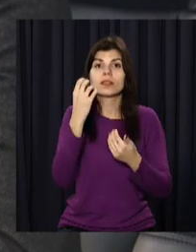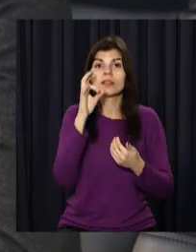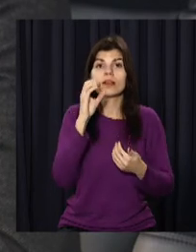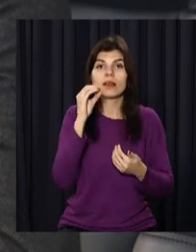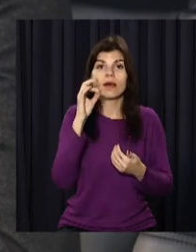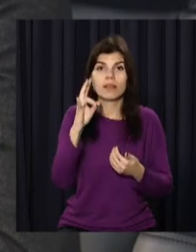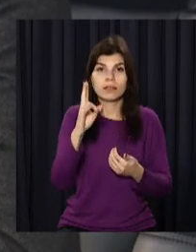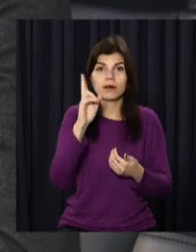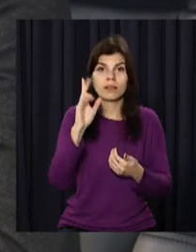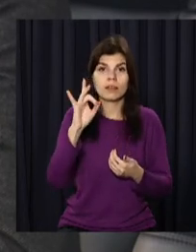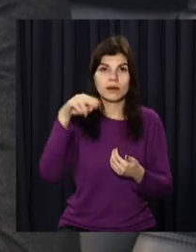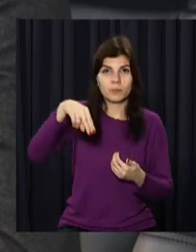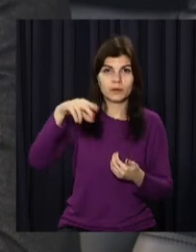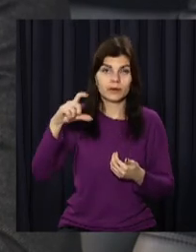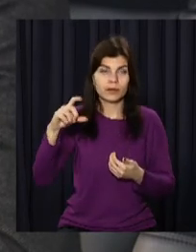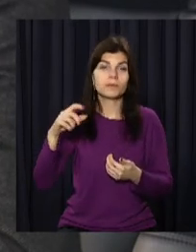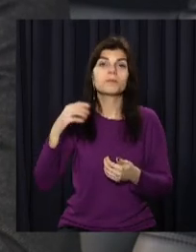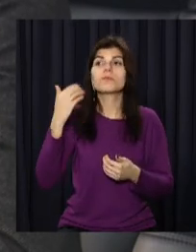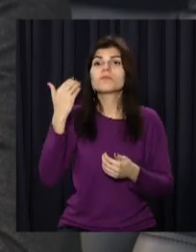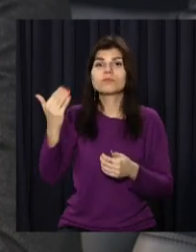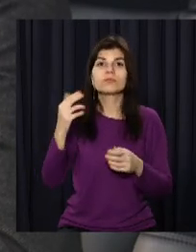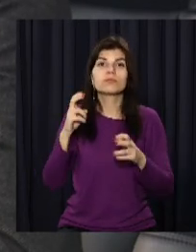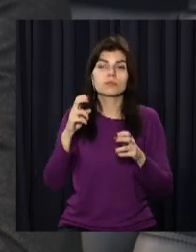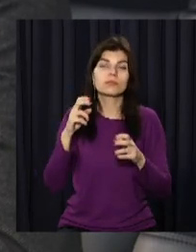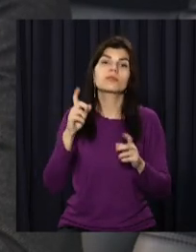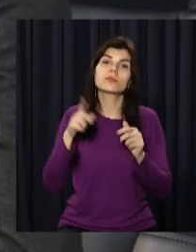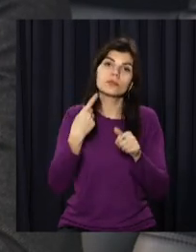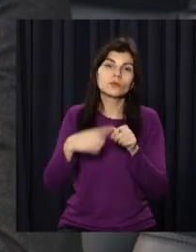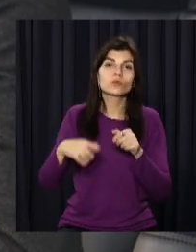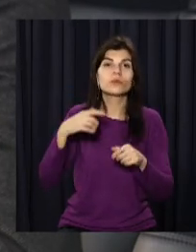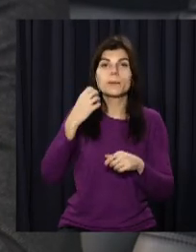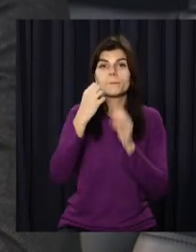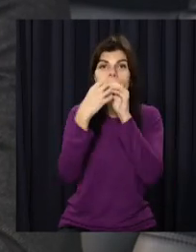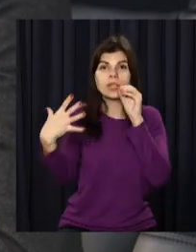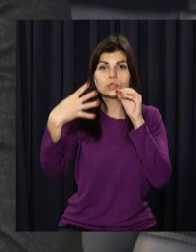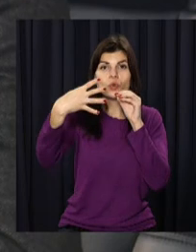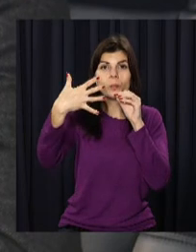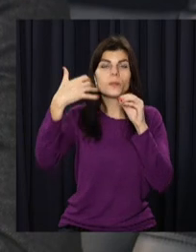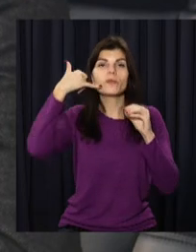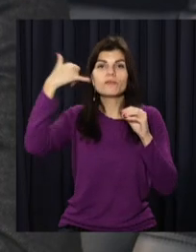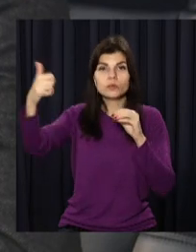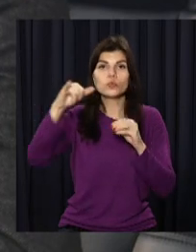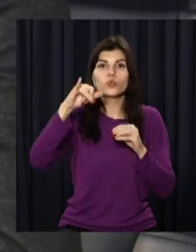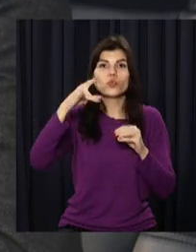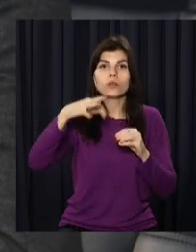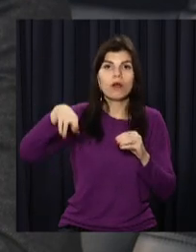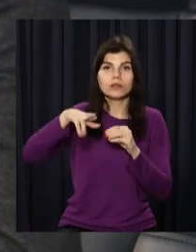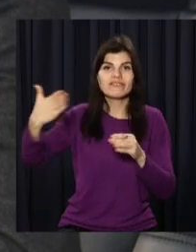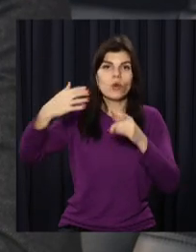до регулюючої організації. Також є можливість звернутися на урядову лінію 1545, це кожен може зробити, подзвонити,